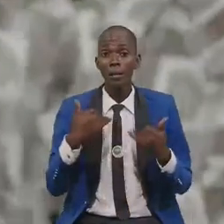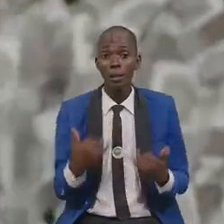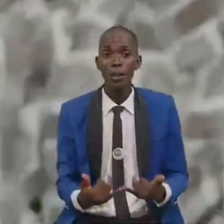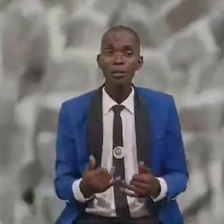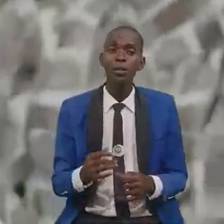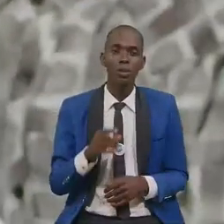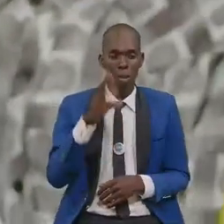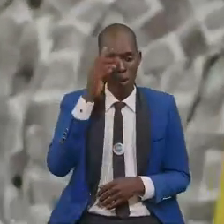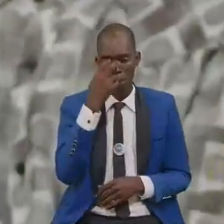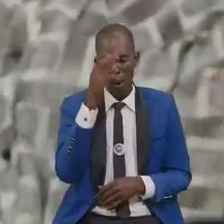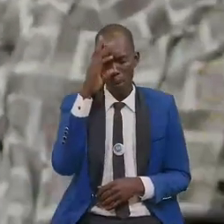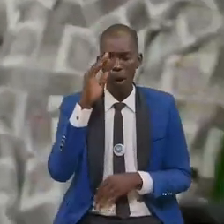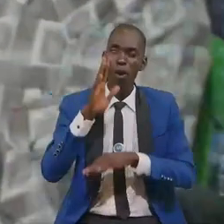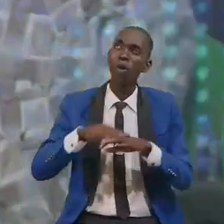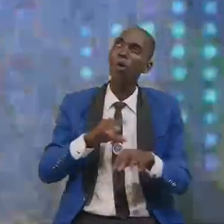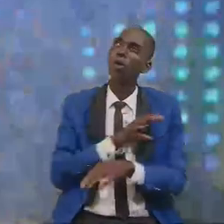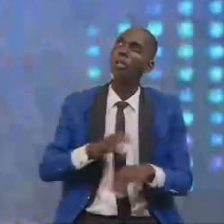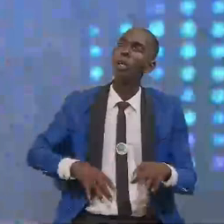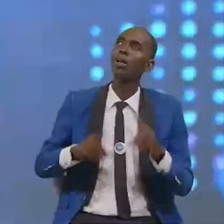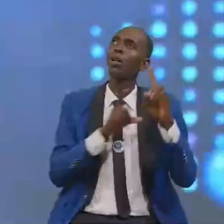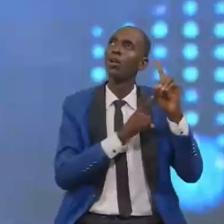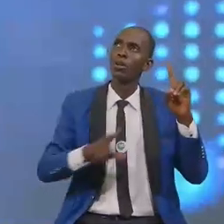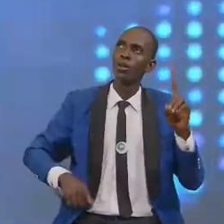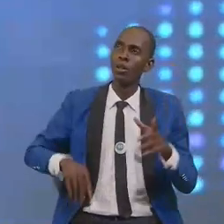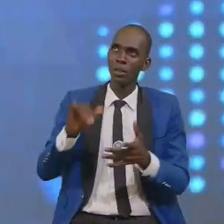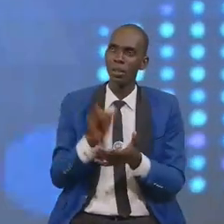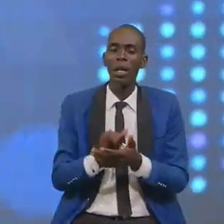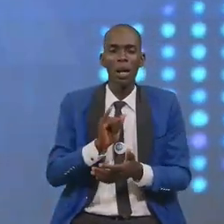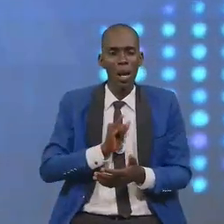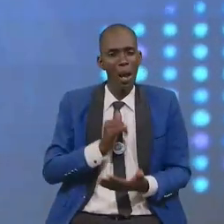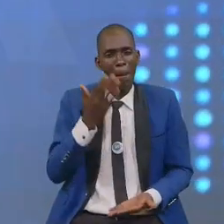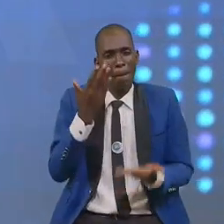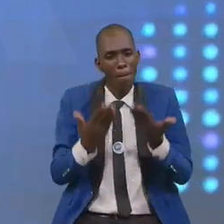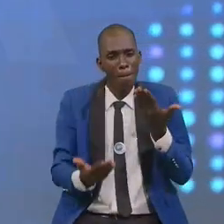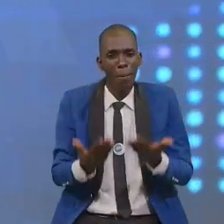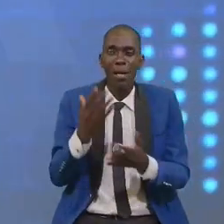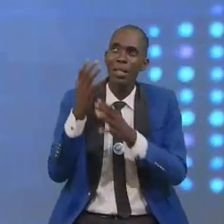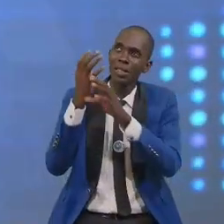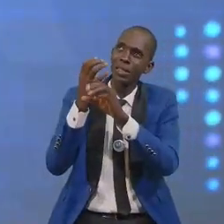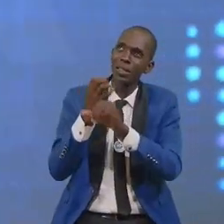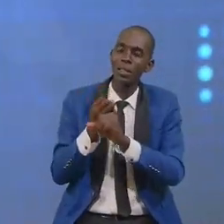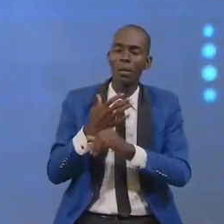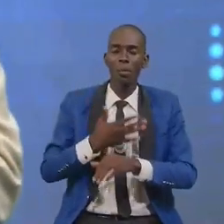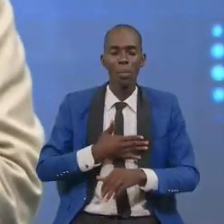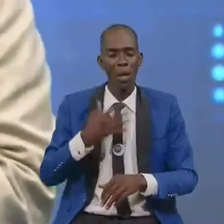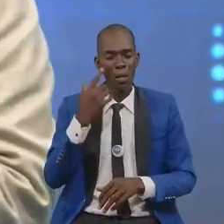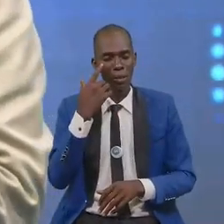appelait Seigneur il dit seigneur pour que je recouvre la vue